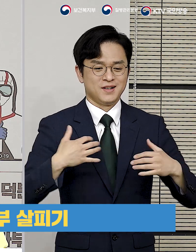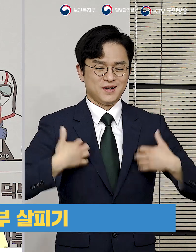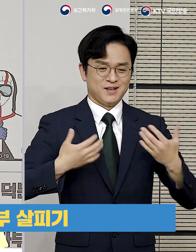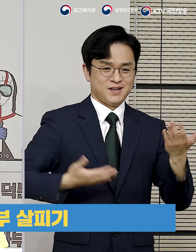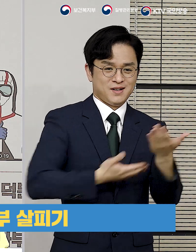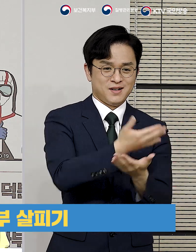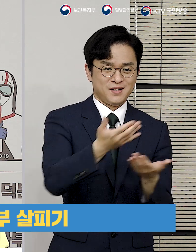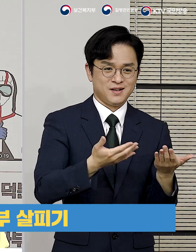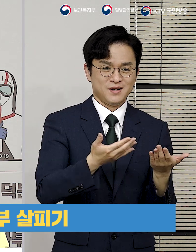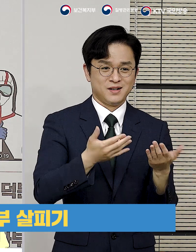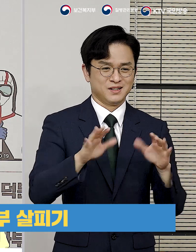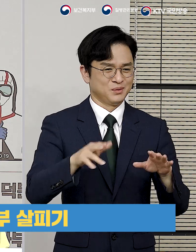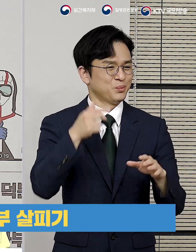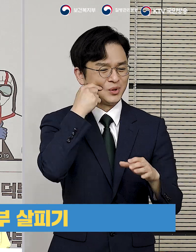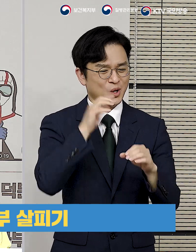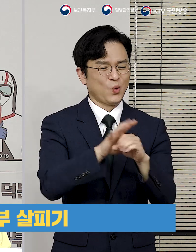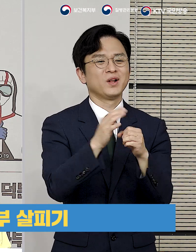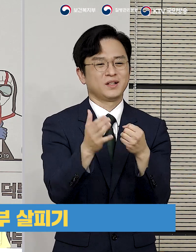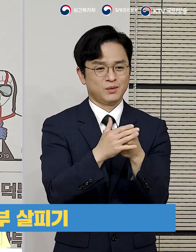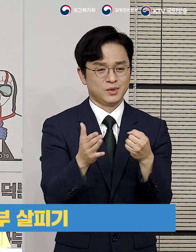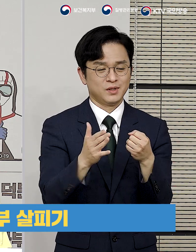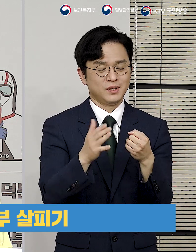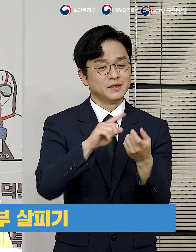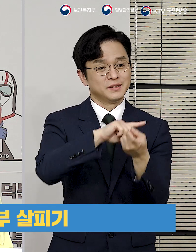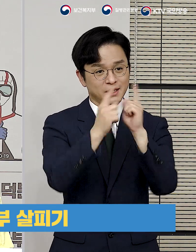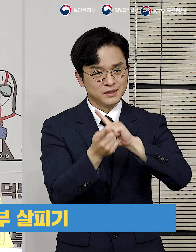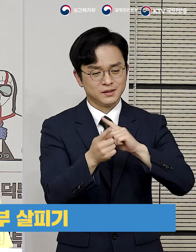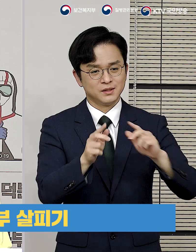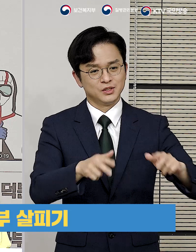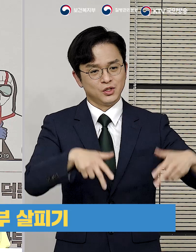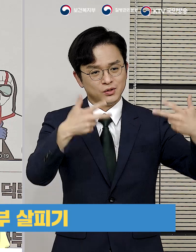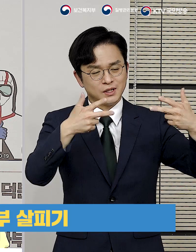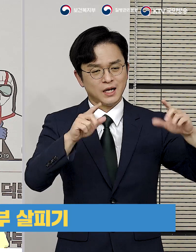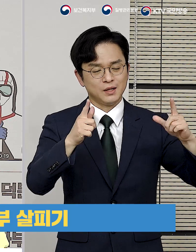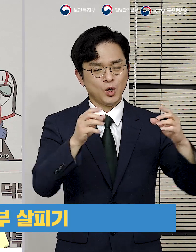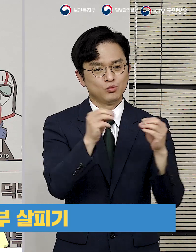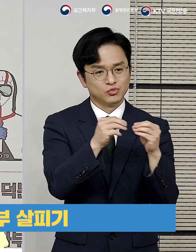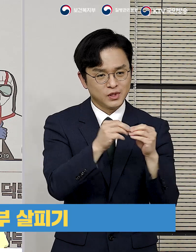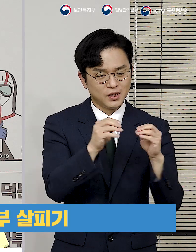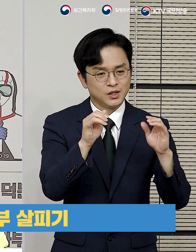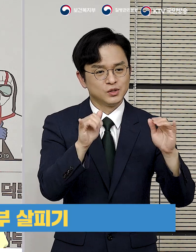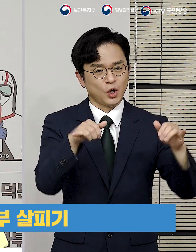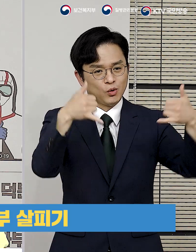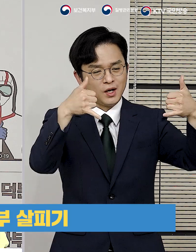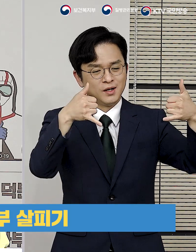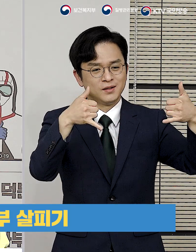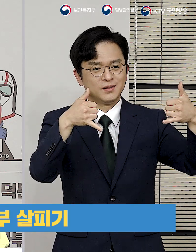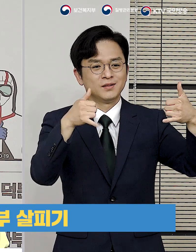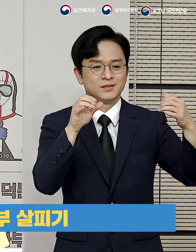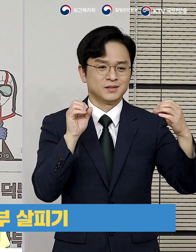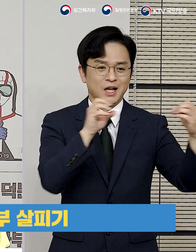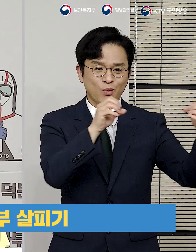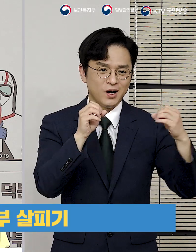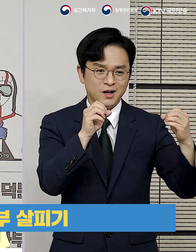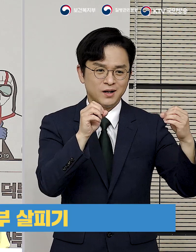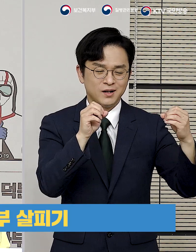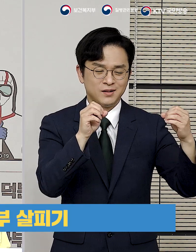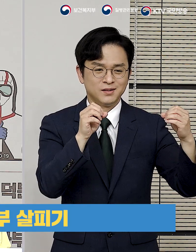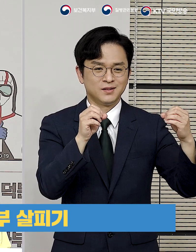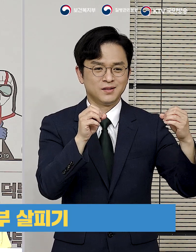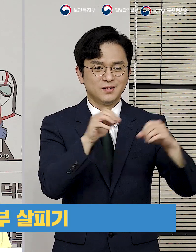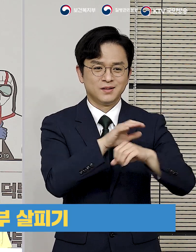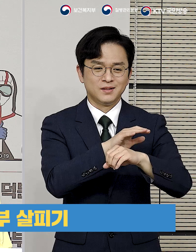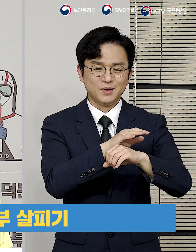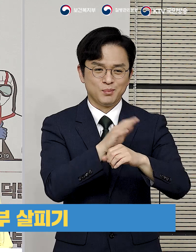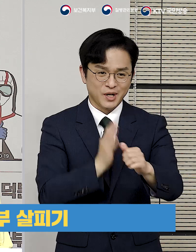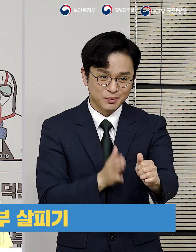쉽지 않겠으나 전화나 영상 통화와 같은 다양한 방법으로 부모님의 안부를 자주 살피고